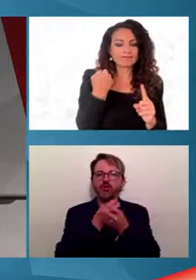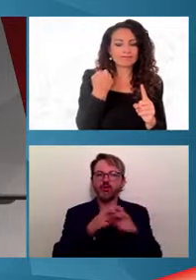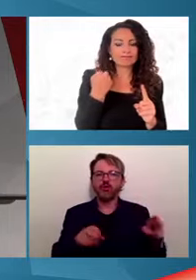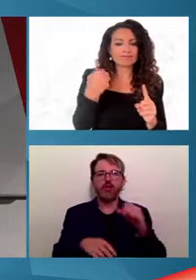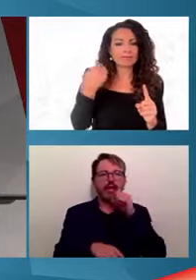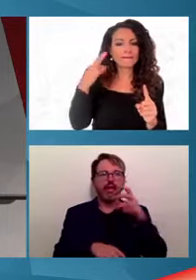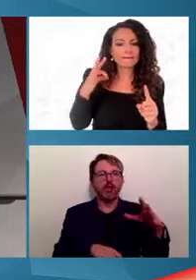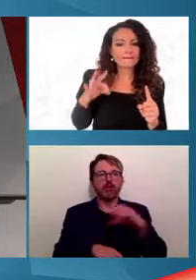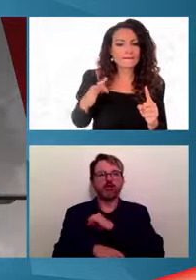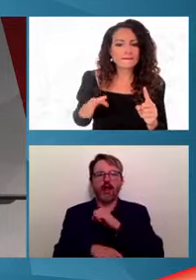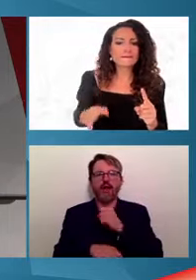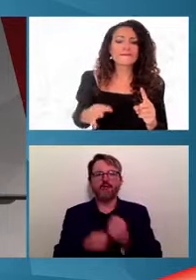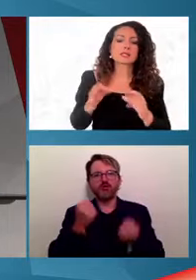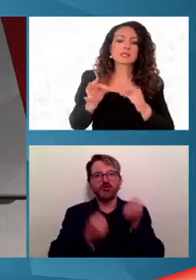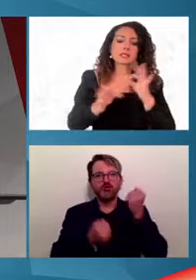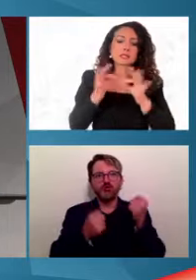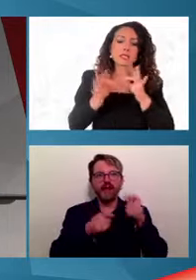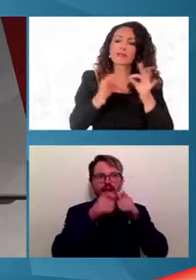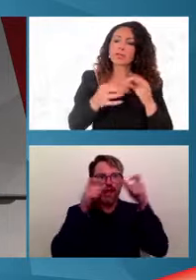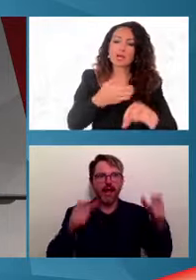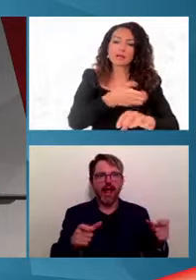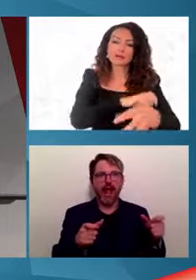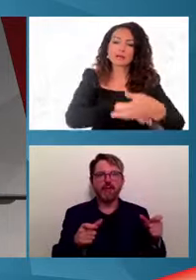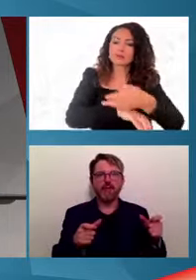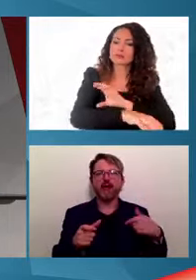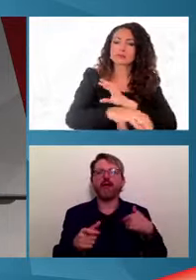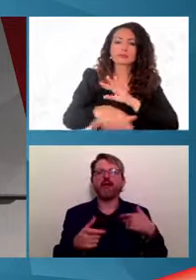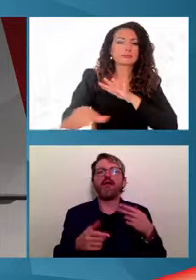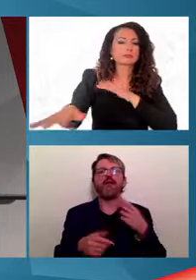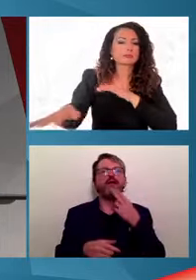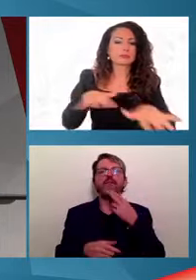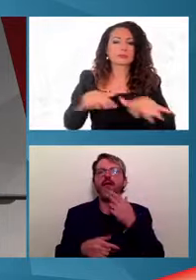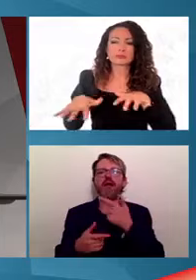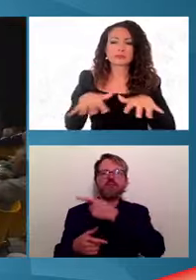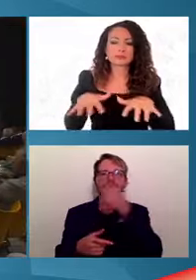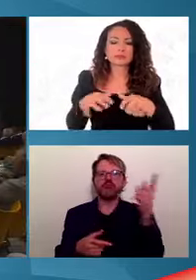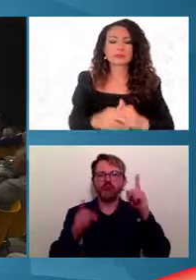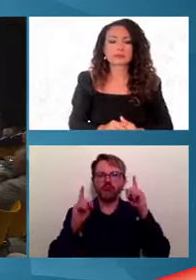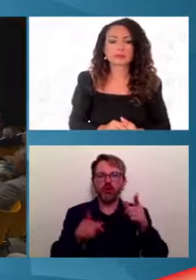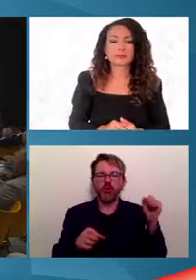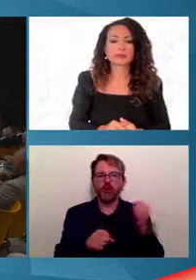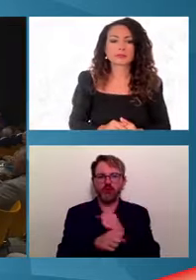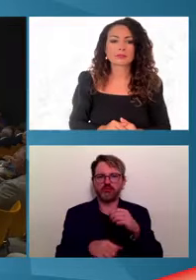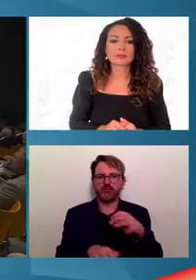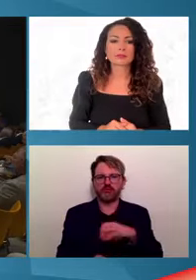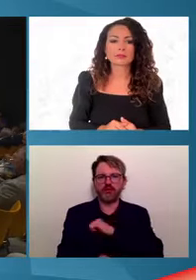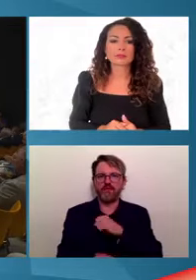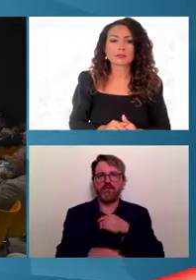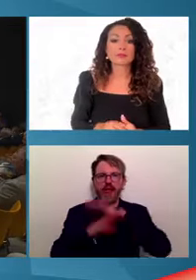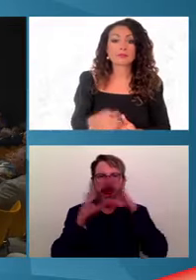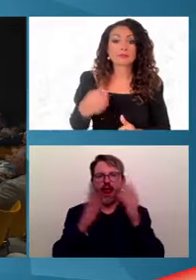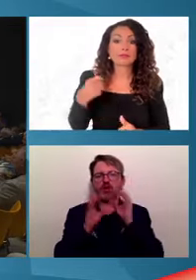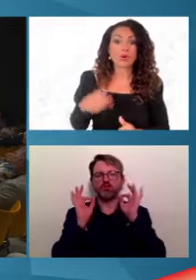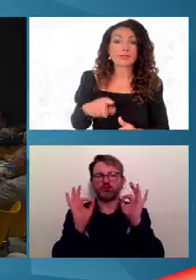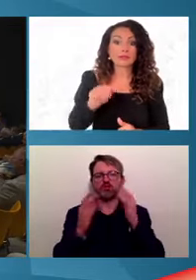schwieriger Rahmenbedingungen um Südtirol herum, wer soll es dann schaffen? Alles, alles Gute. Dankeschön.